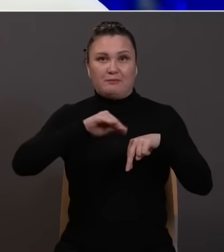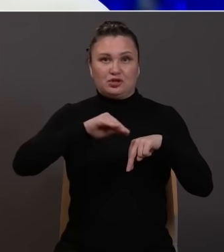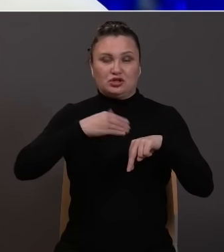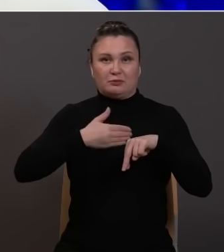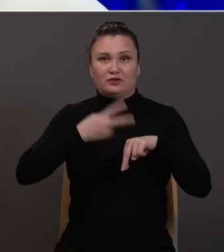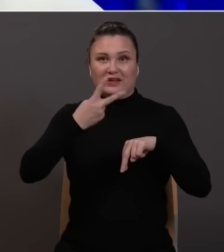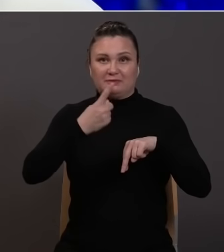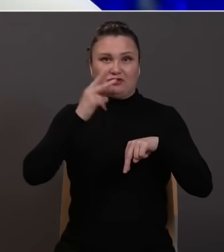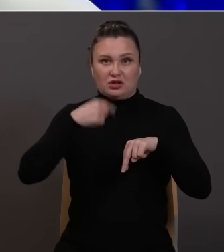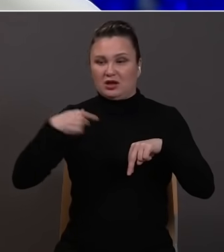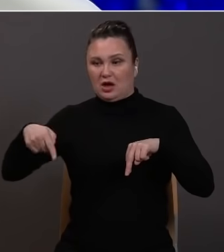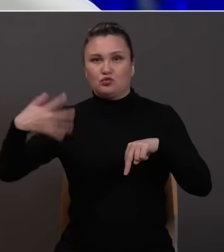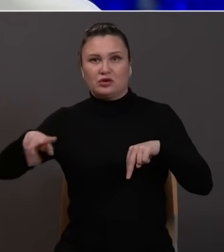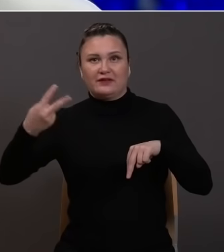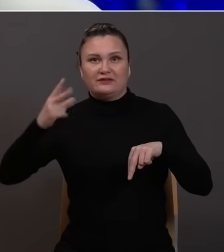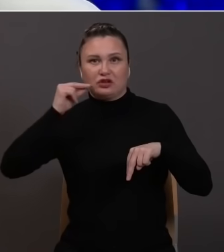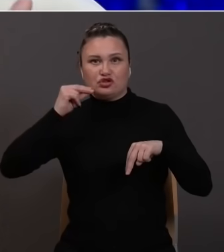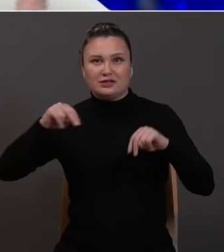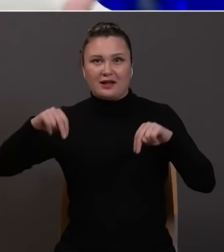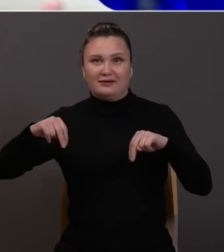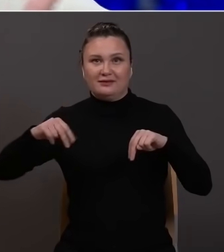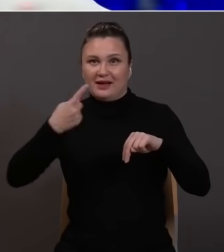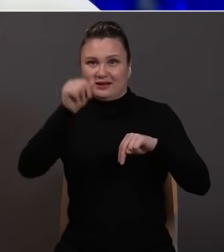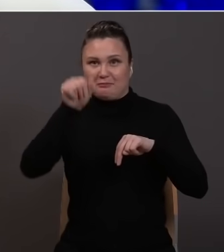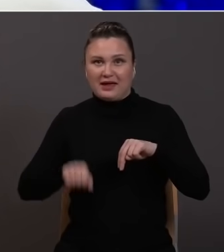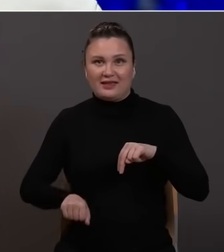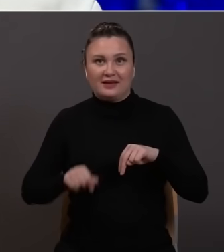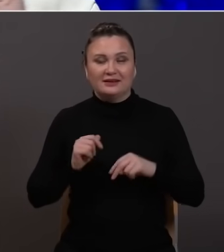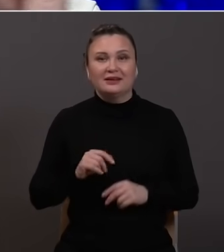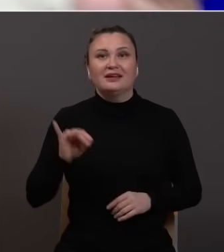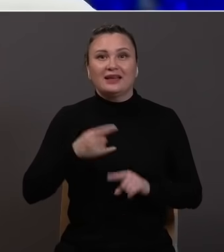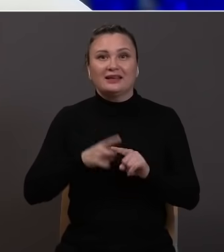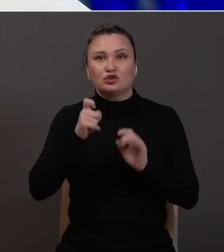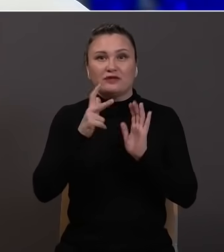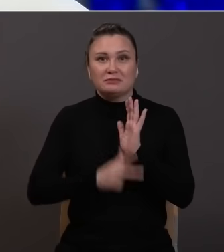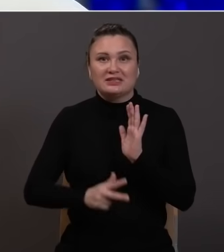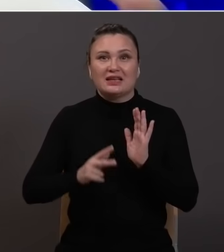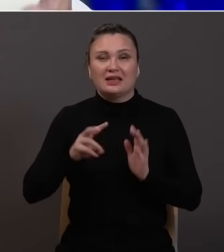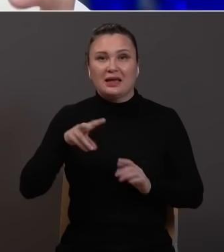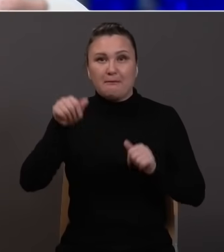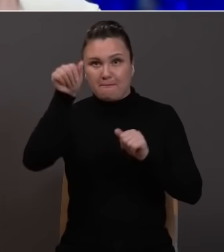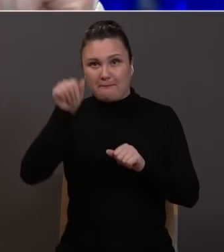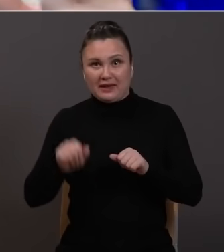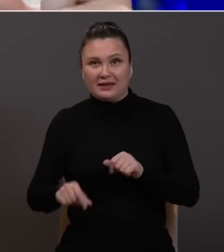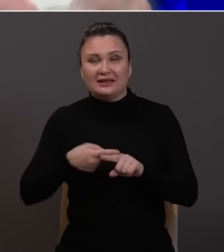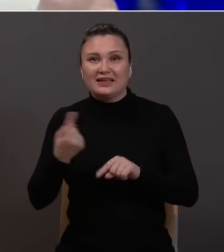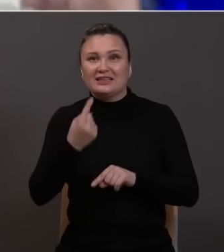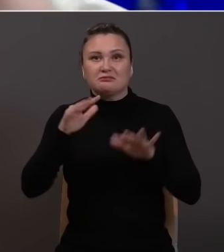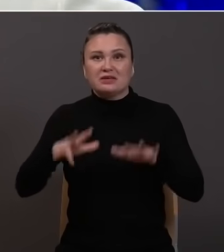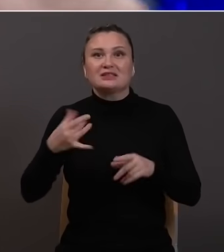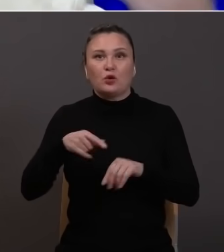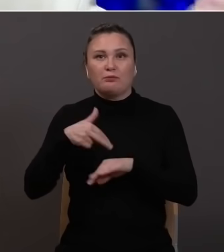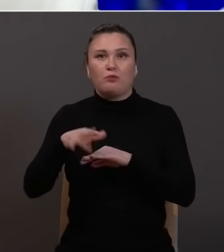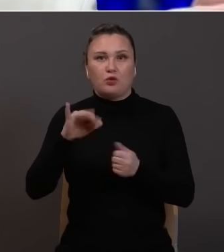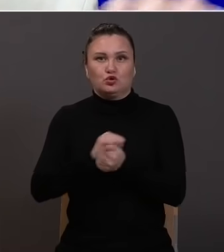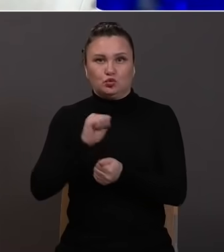там, допустим, 21 числа, а я уже 22 пишу. Угу. То есть это действительно так. И этот 180-й меридиан на Чукотке — это единственное место, где он